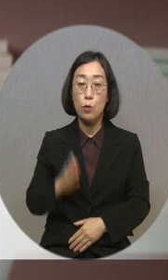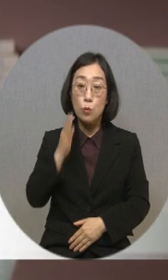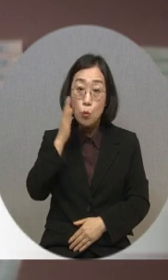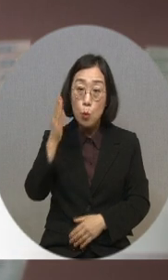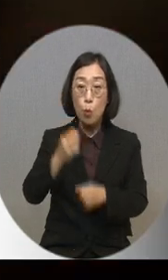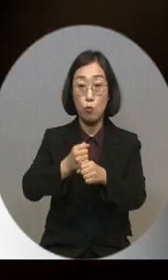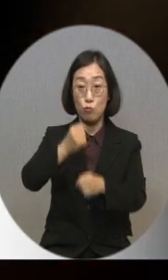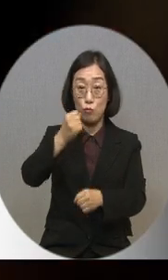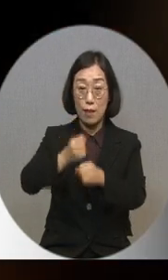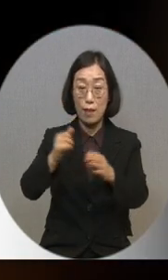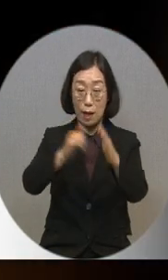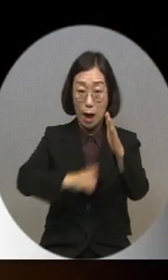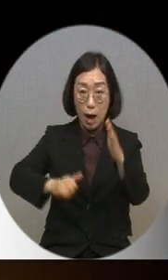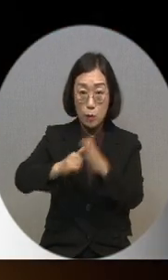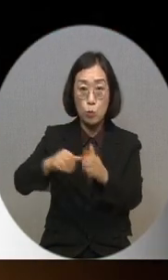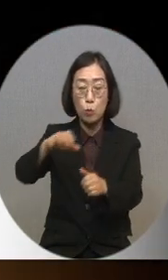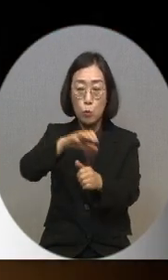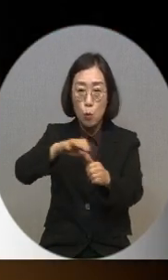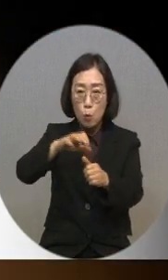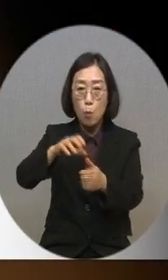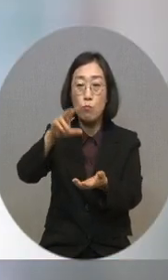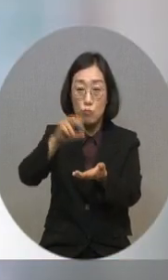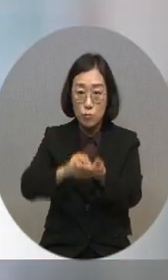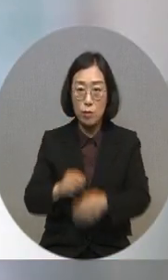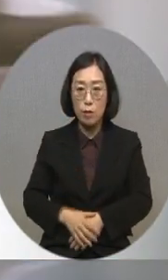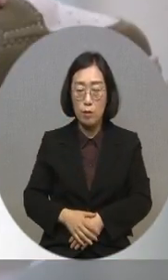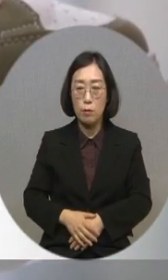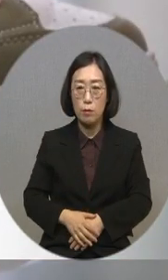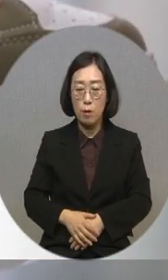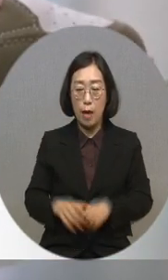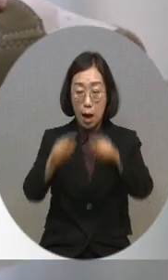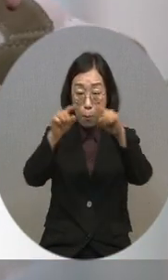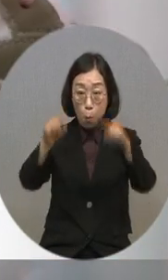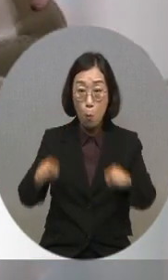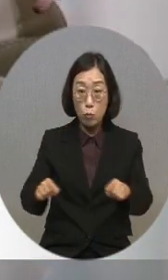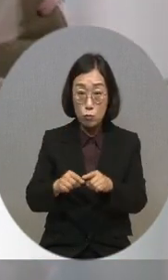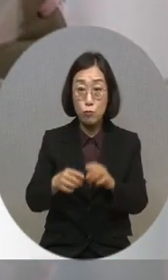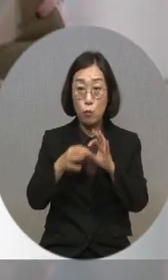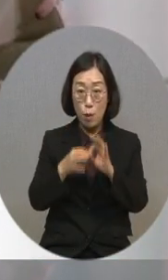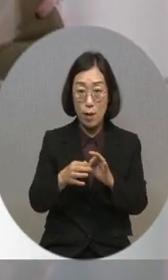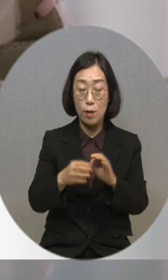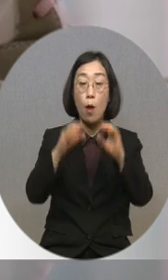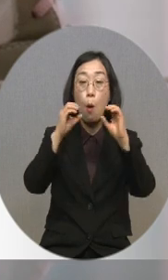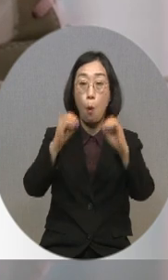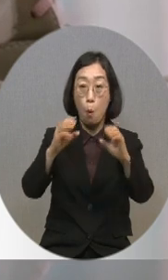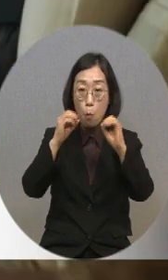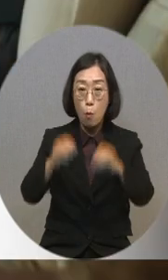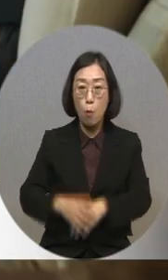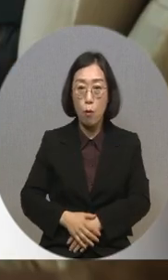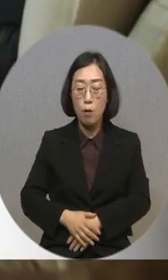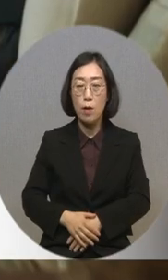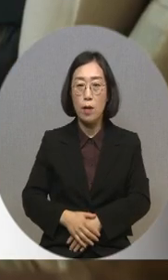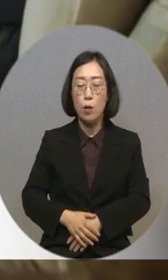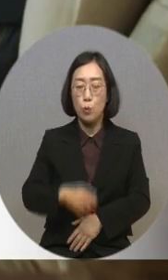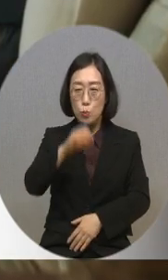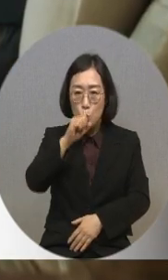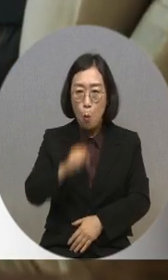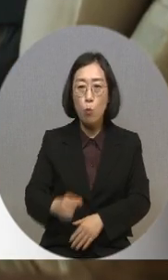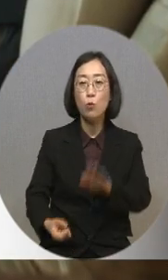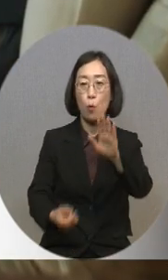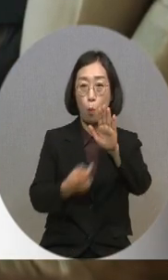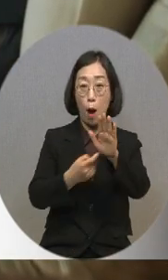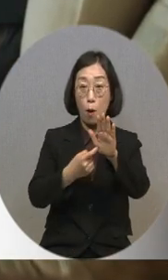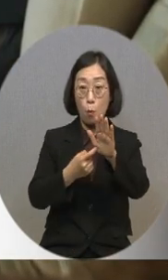초록우산이 가족돌봄 아동 문제를 다룬 돌봄 약봉투 광고 캠페인으로 제32회 소비자가 뽑은 좋은